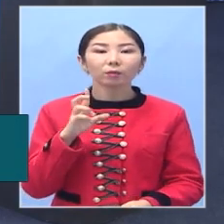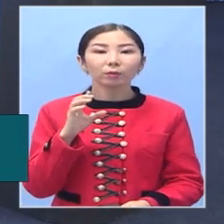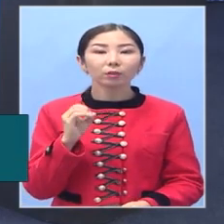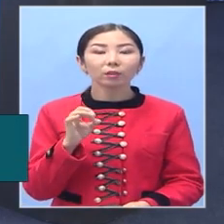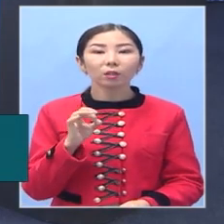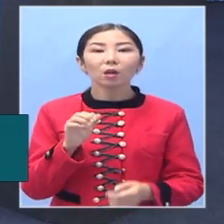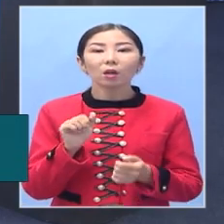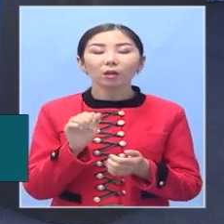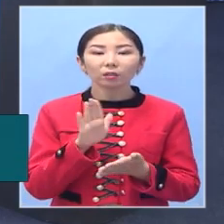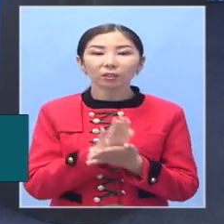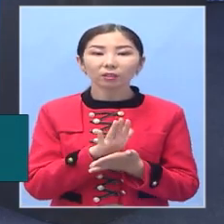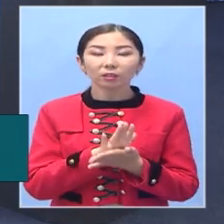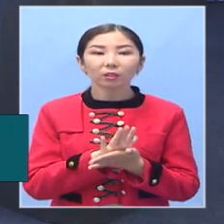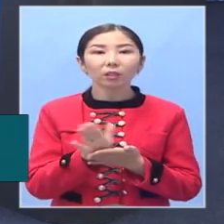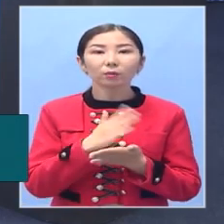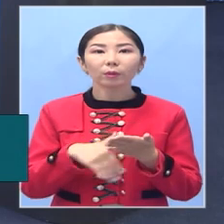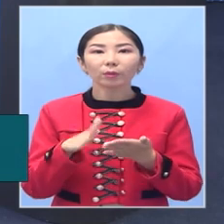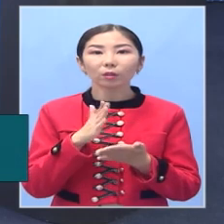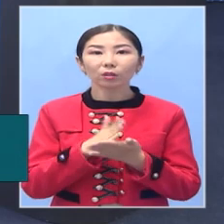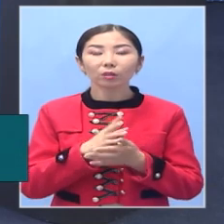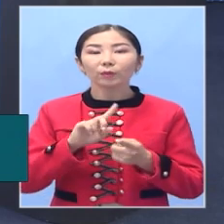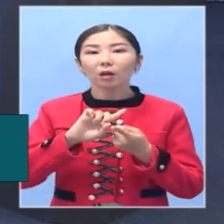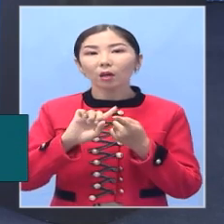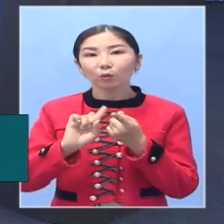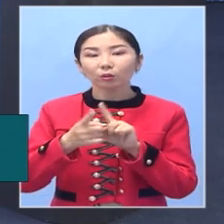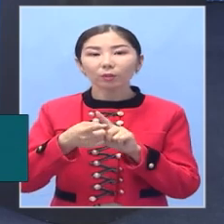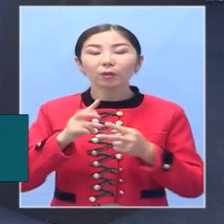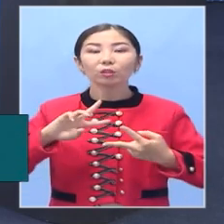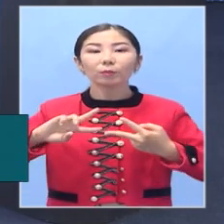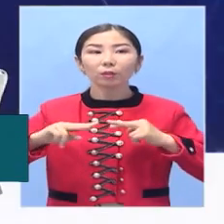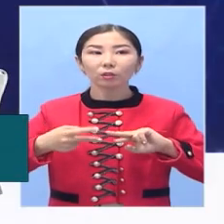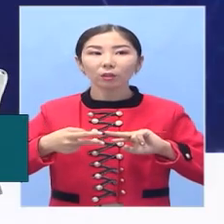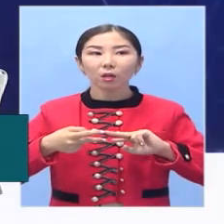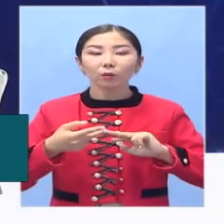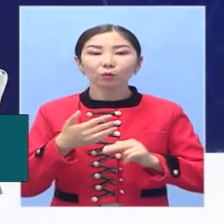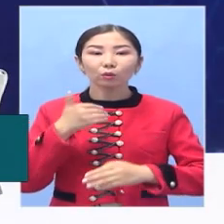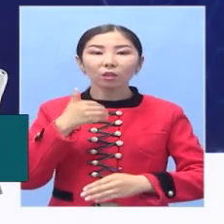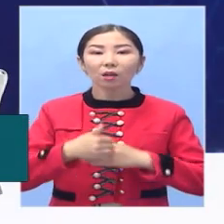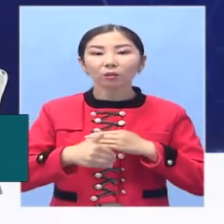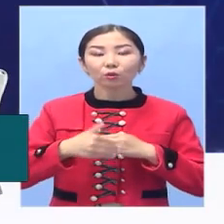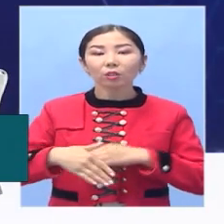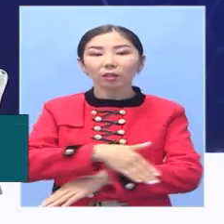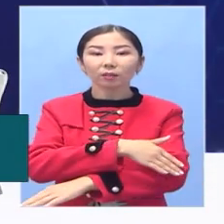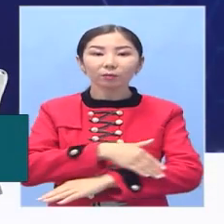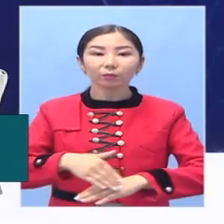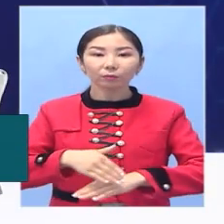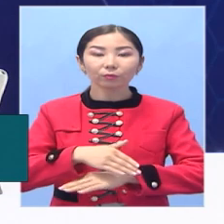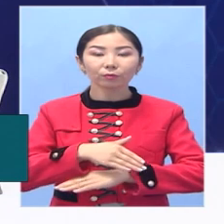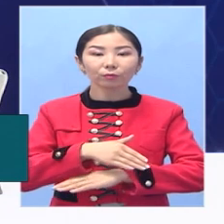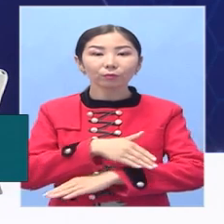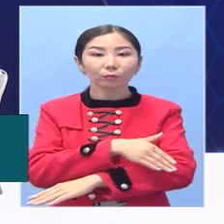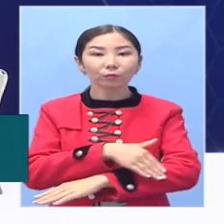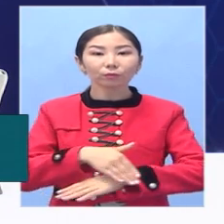мүжіліп қалған, ескірген деген бордюрларды ауыстырады ғой, енді өзіңіз білесіз ғой. Әсіресе мынау орталық көшелерде